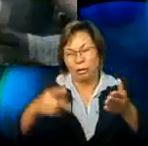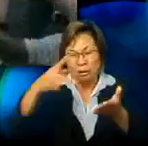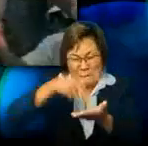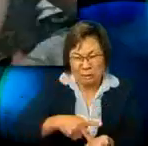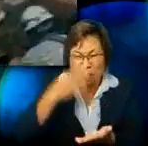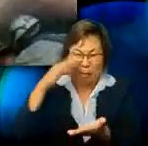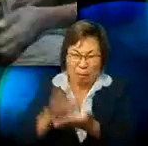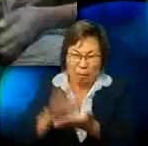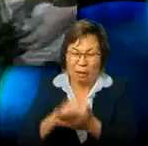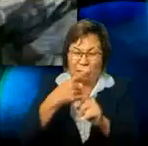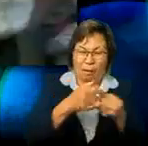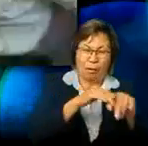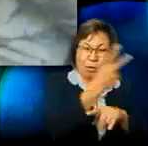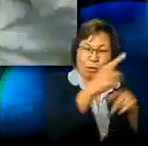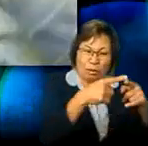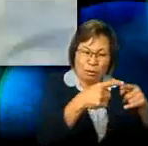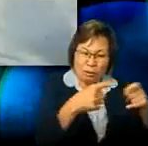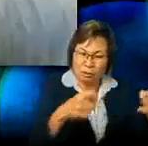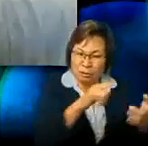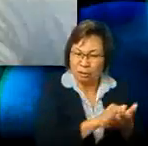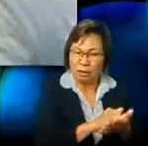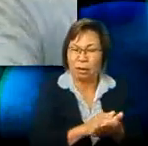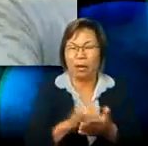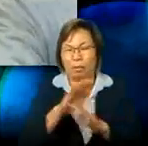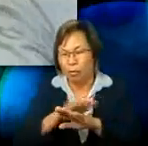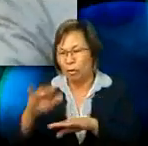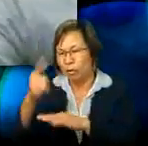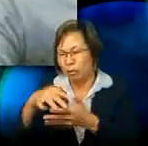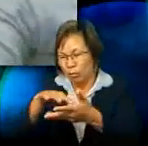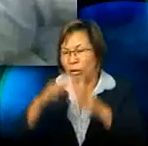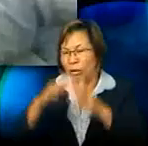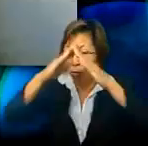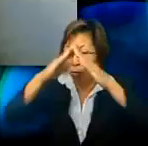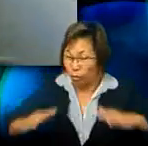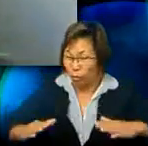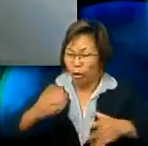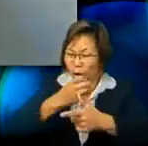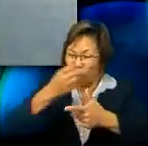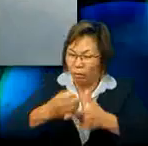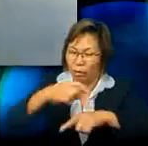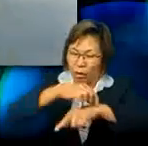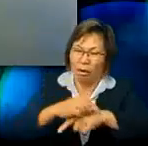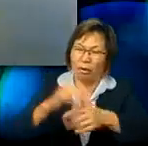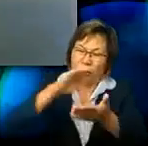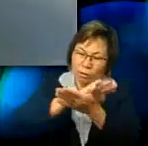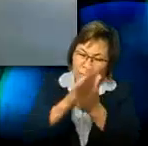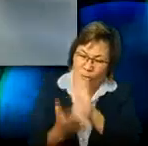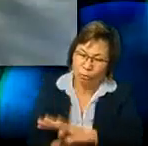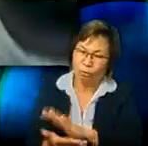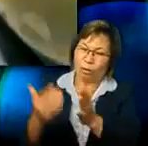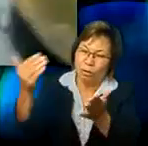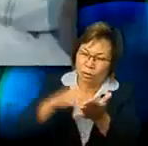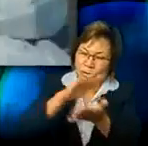buruk dari dua jenis bencana tadi. Semua bencana alam ini bukan sekadar memusnahkan kediaman ataupun alam semula